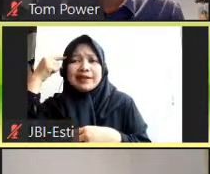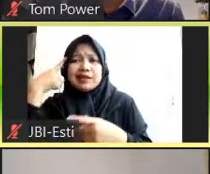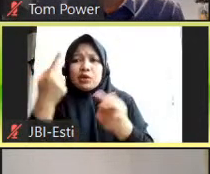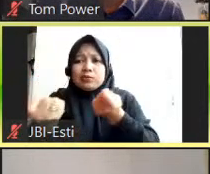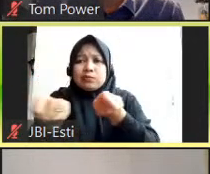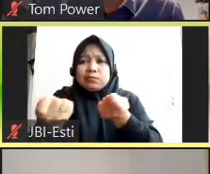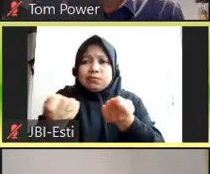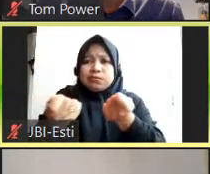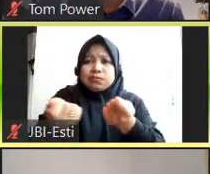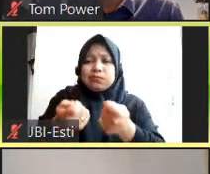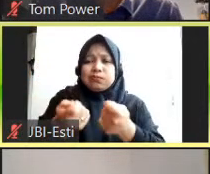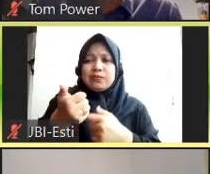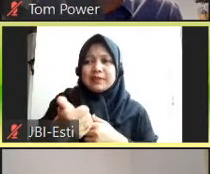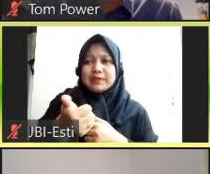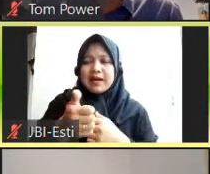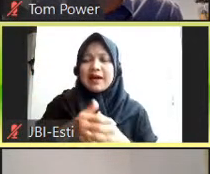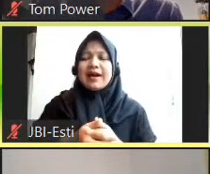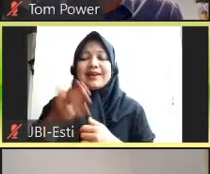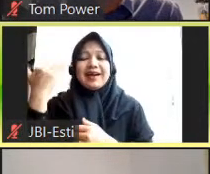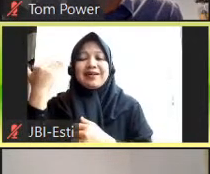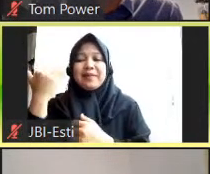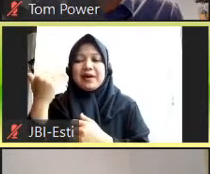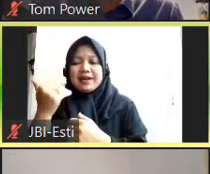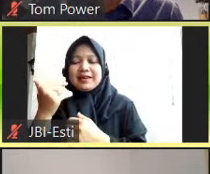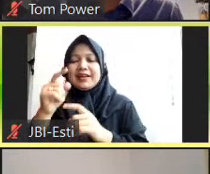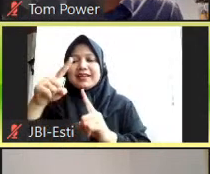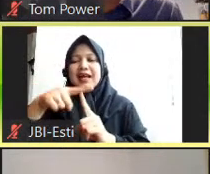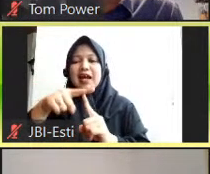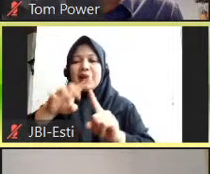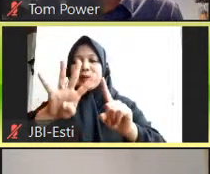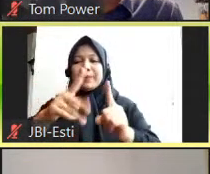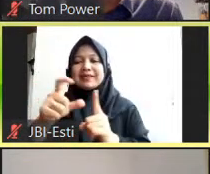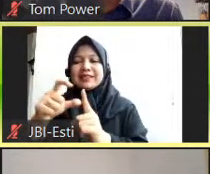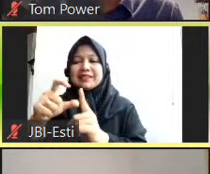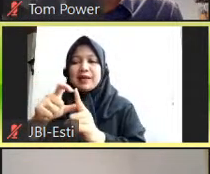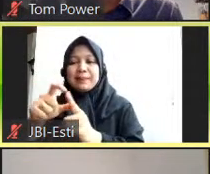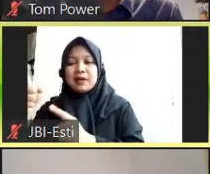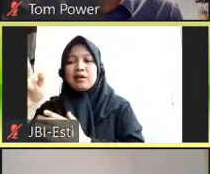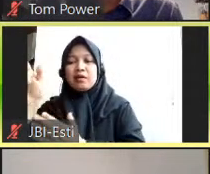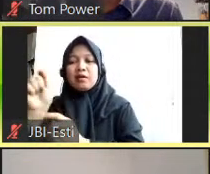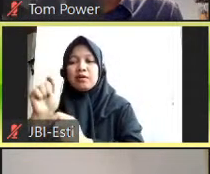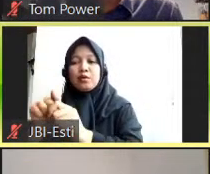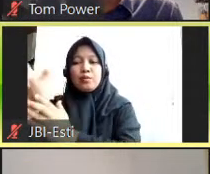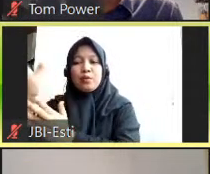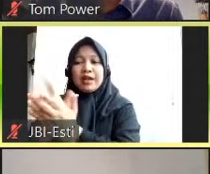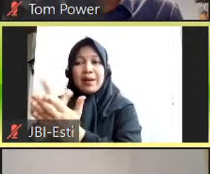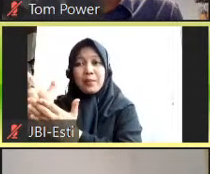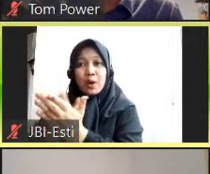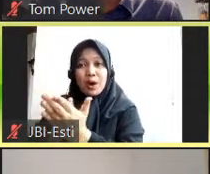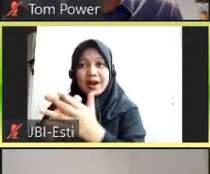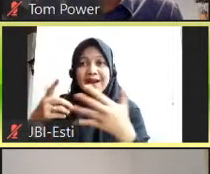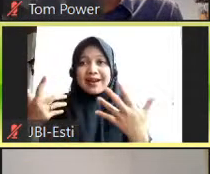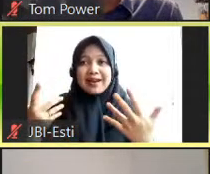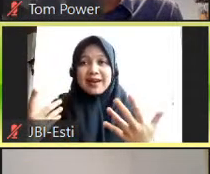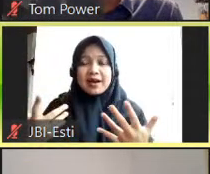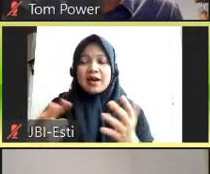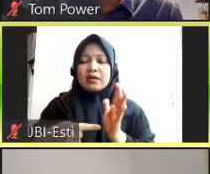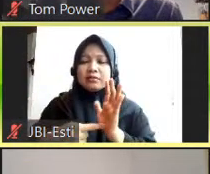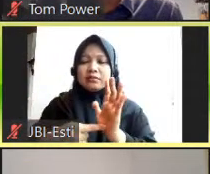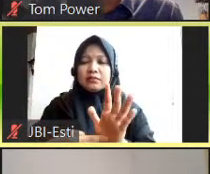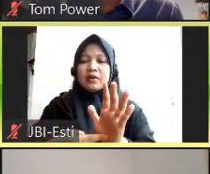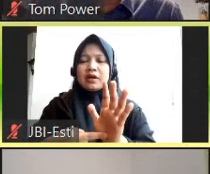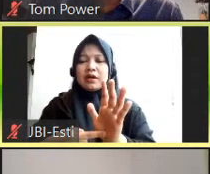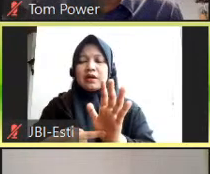baru saja merilis laporan tanggal 14 Desember kemarin, memperlihatkan bahwa langsung